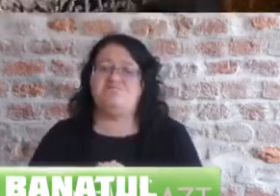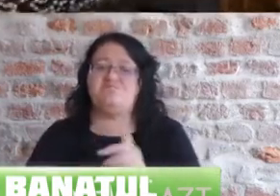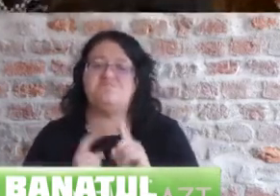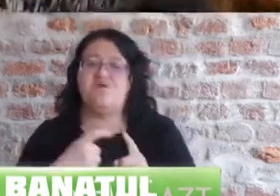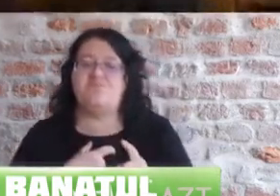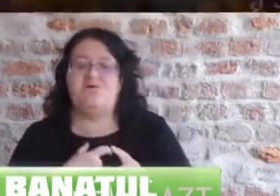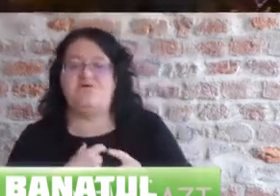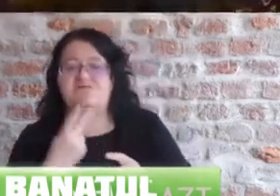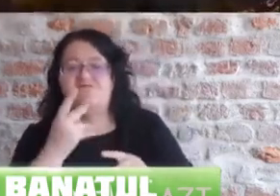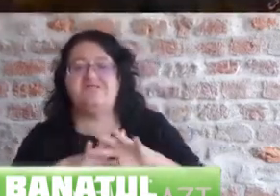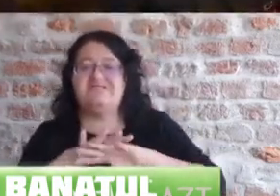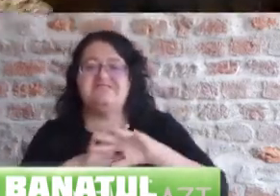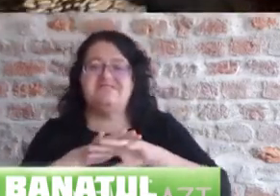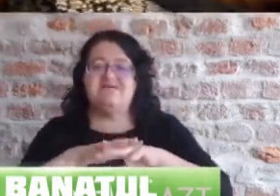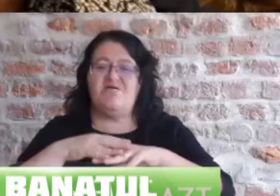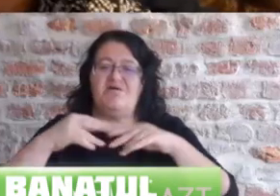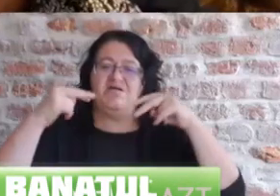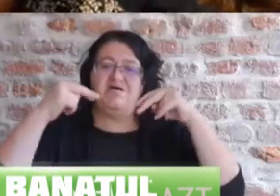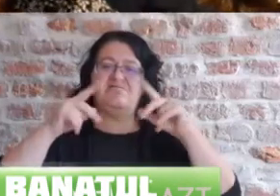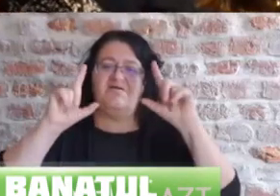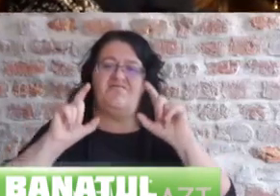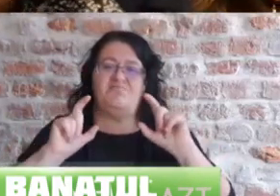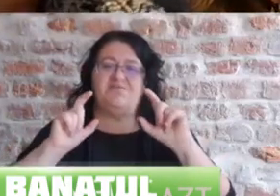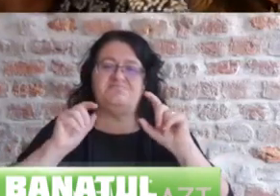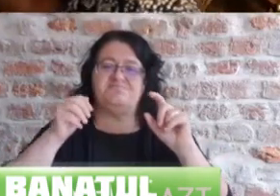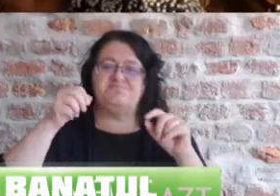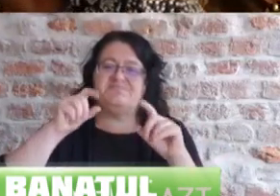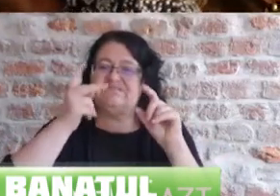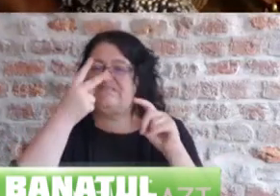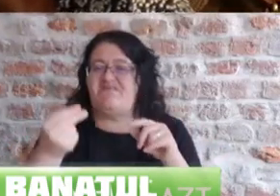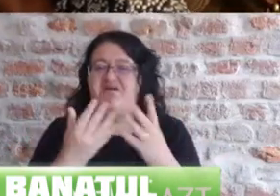ai putea să dai, sunt schemele de sus, să dai imaginea mai jos.